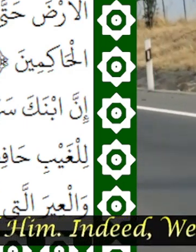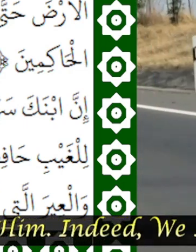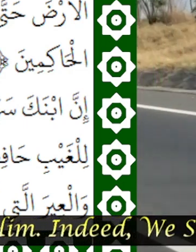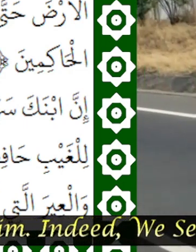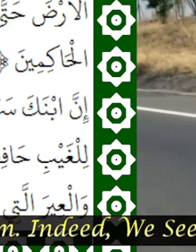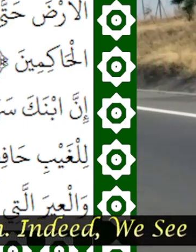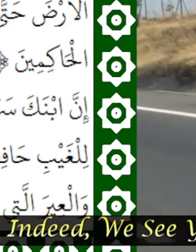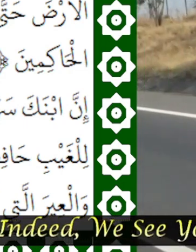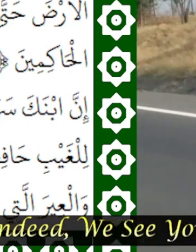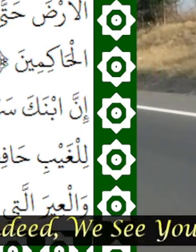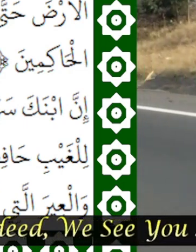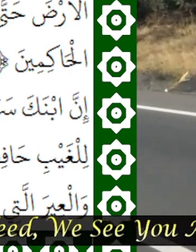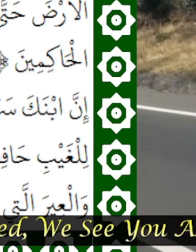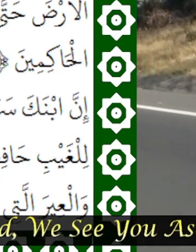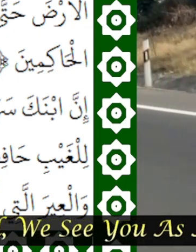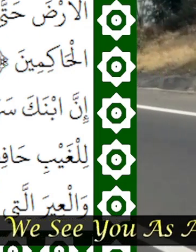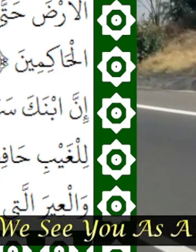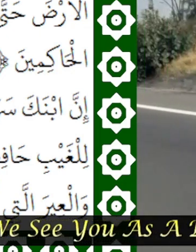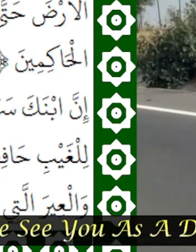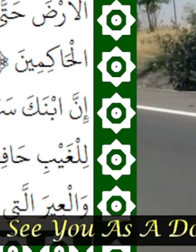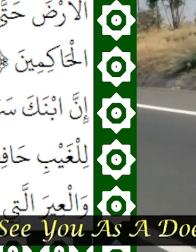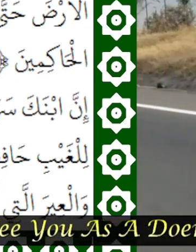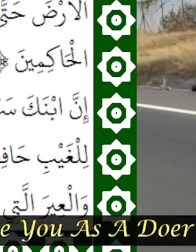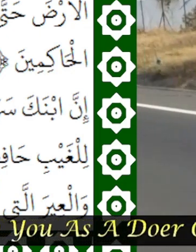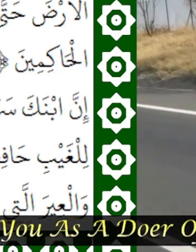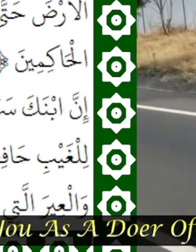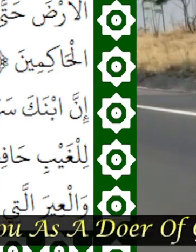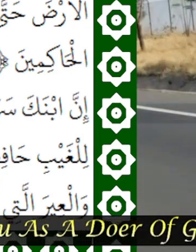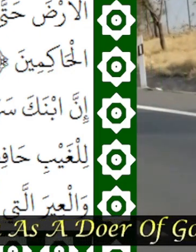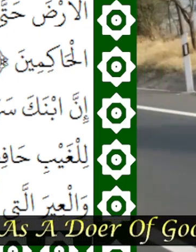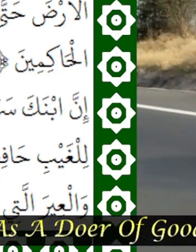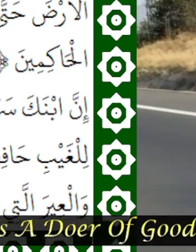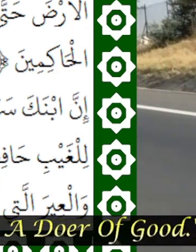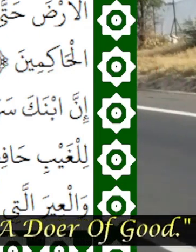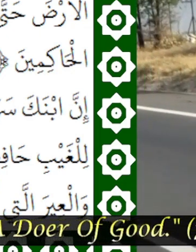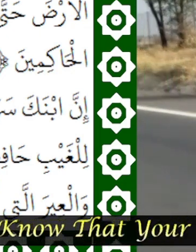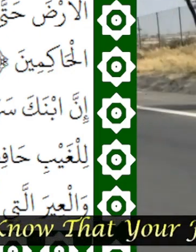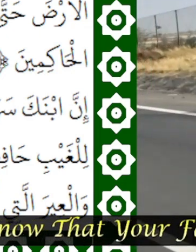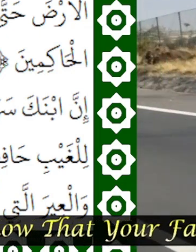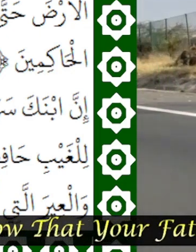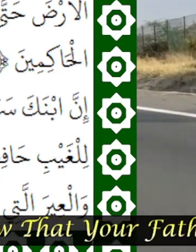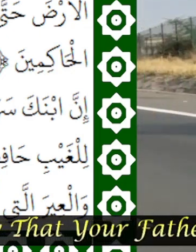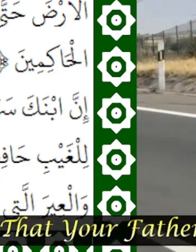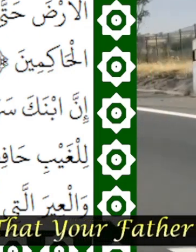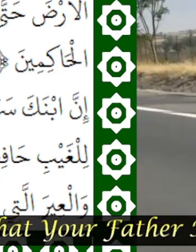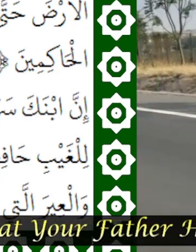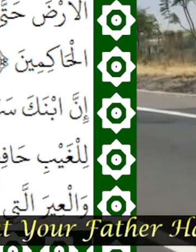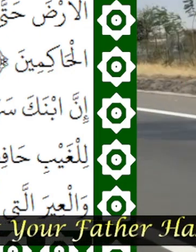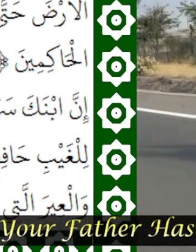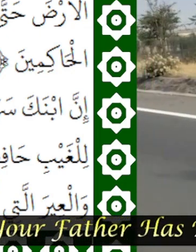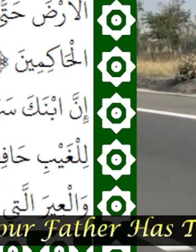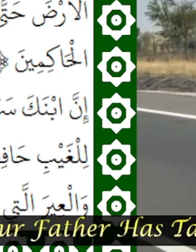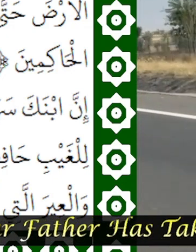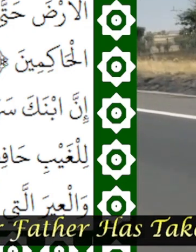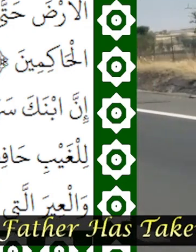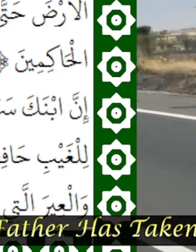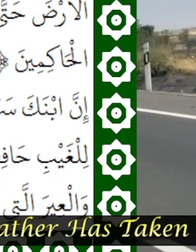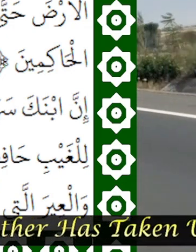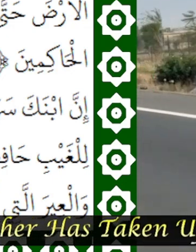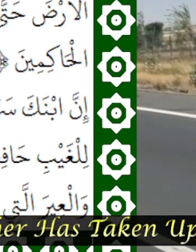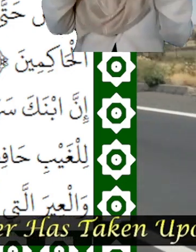أبانا إن ابنك سرق وما شهدنا إلا